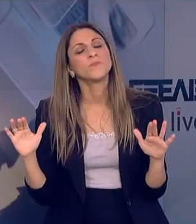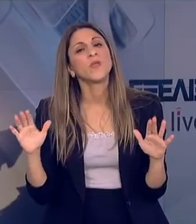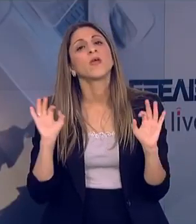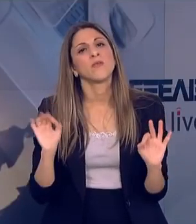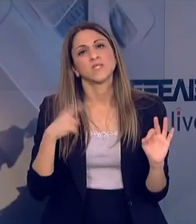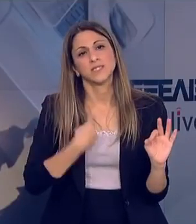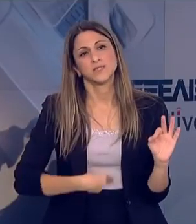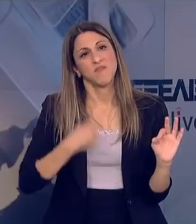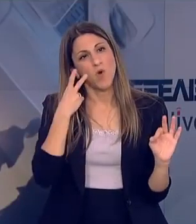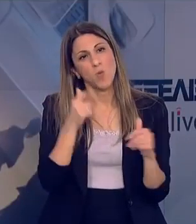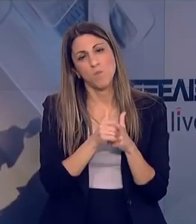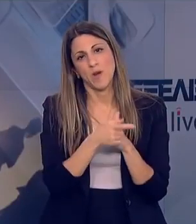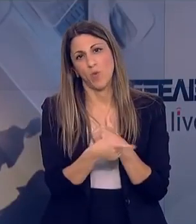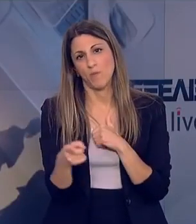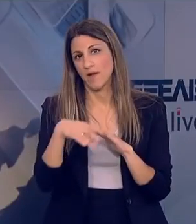συμπεριφορά όλων μας.